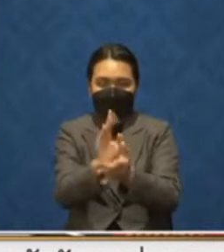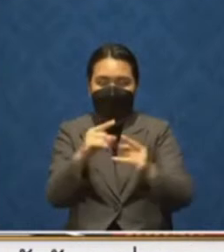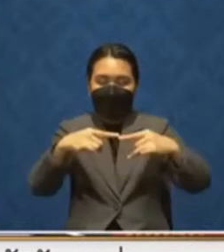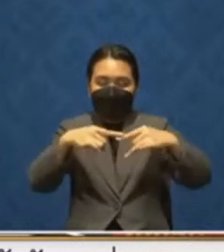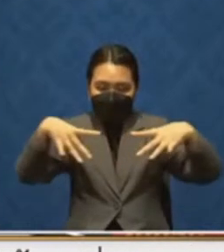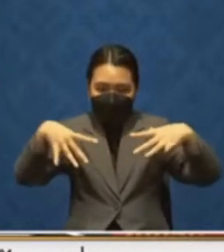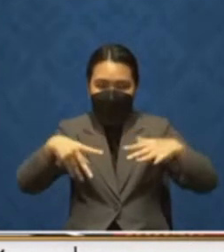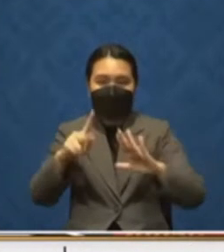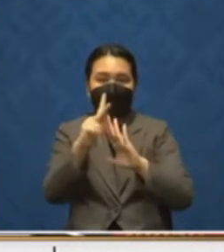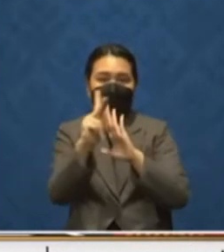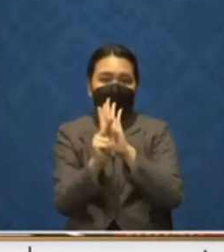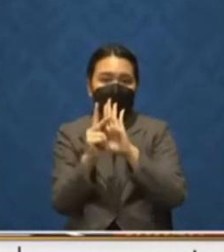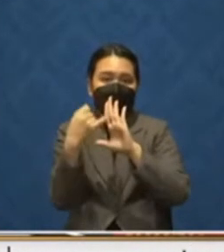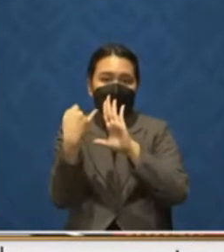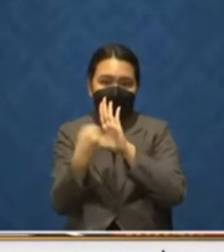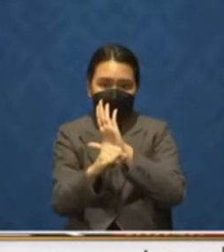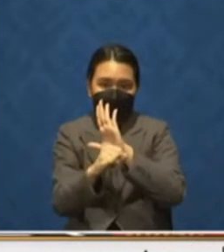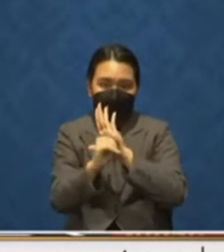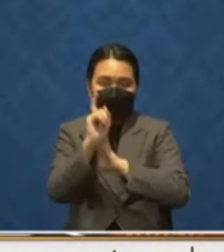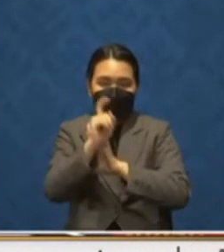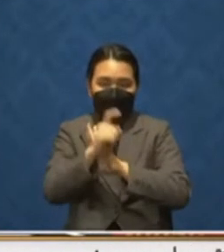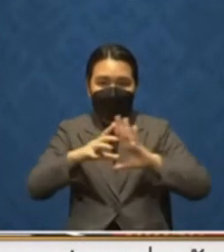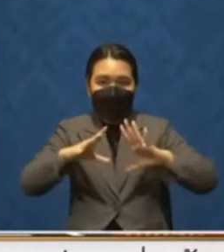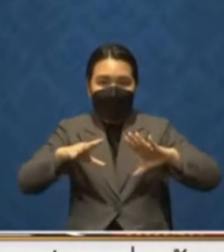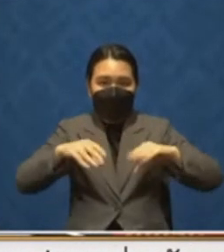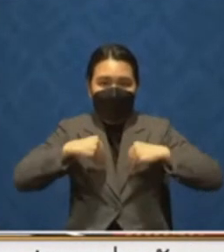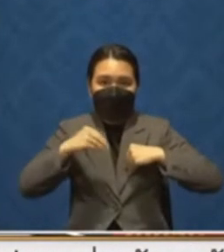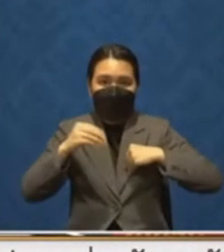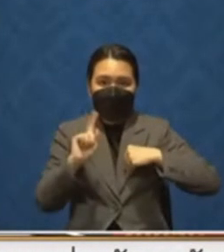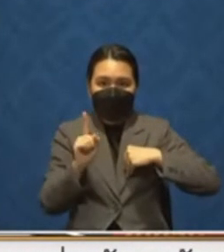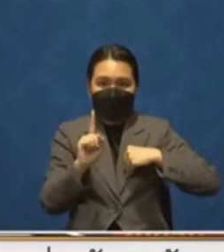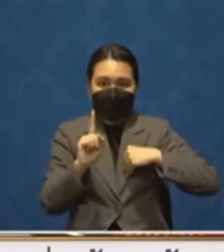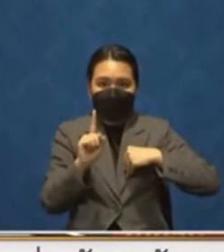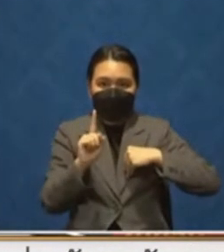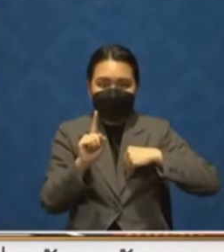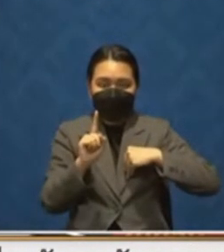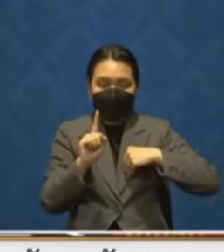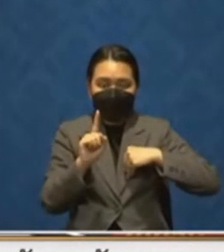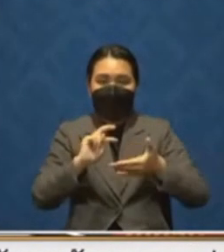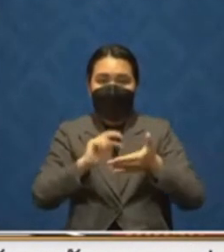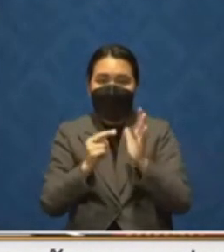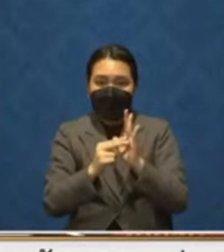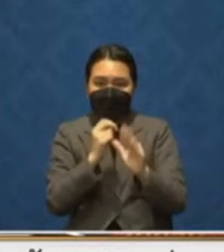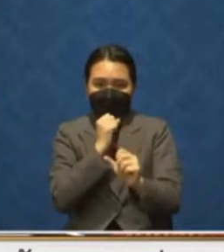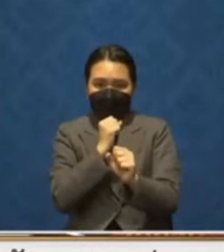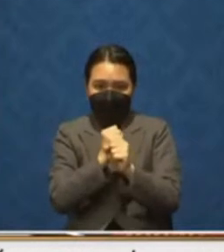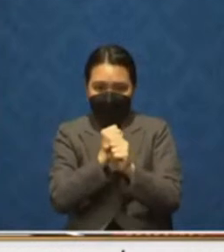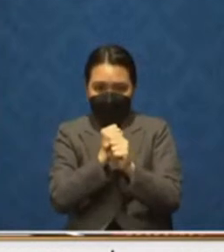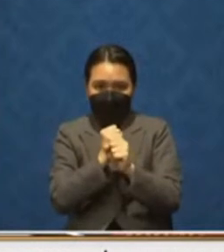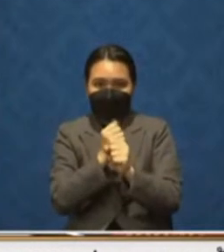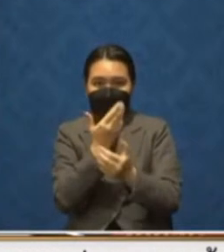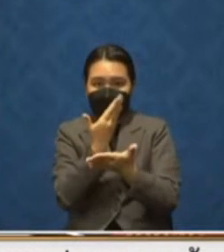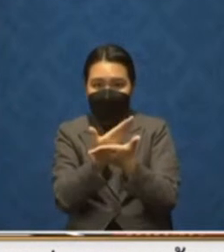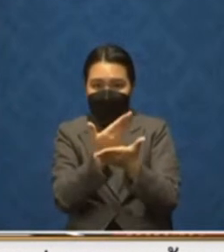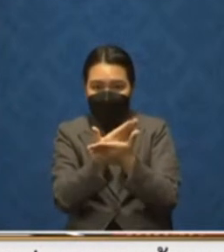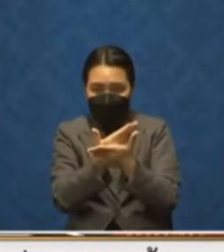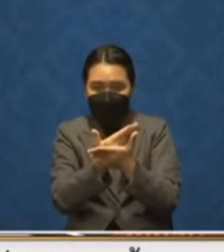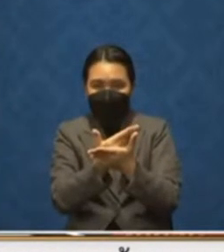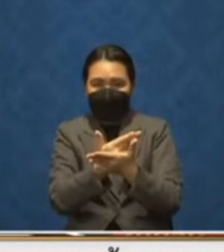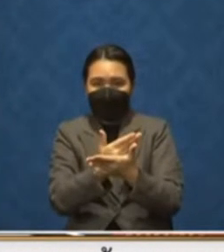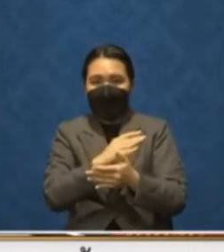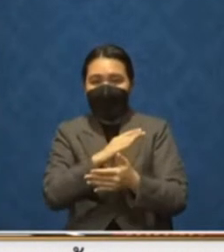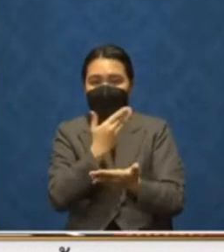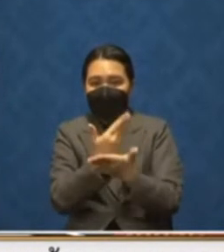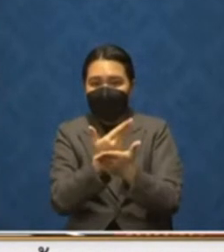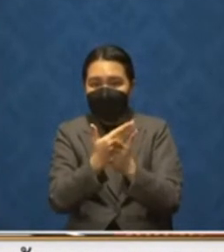หมายทำให้ต้องสารภาพว่าไม่ได้เป็นผู้ที่ก่ออาชญากรรมการฟอกเงินและต้องถูกคุมขัง